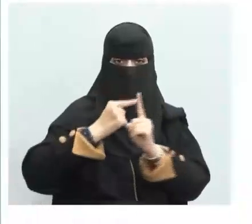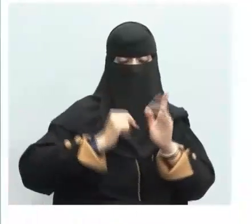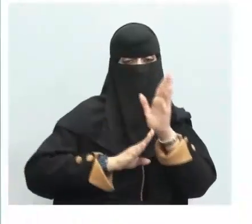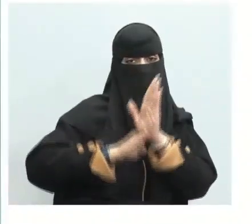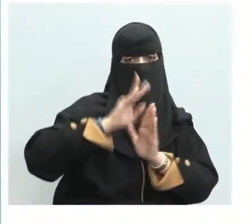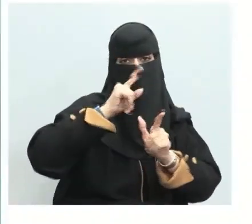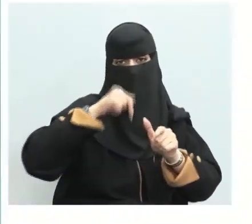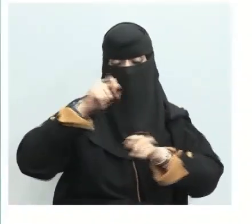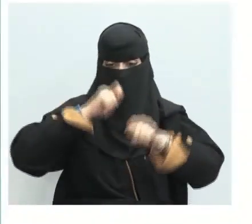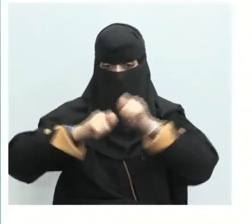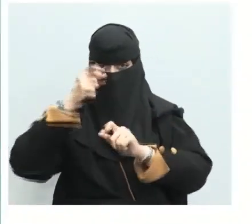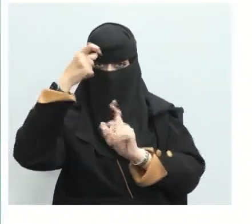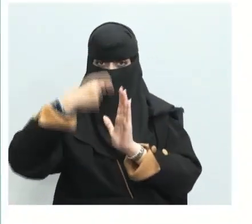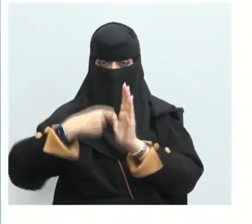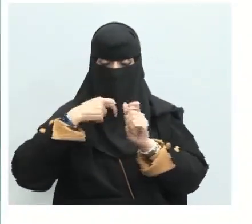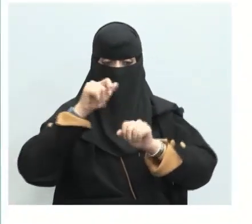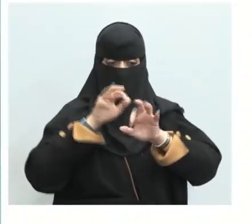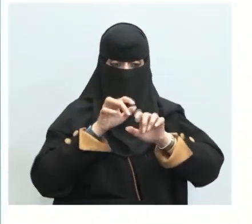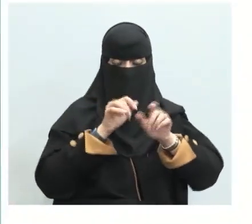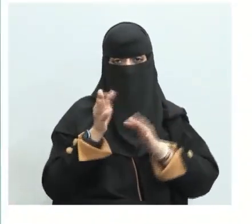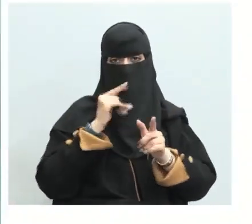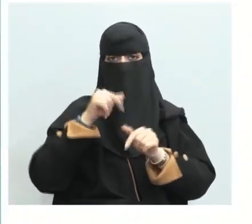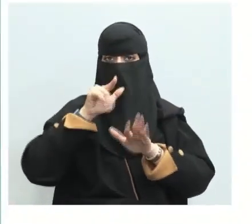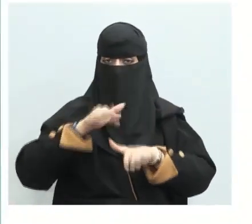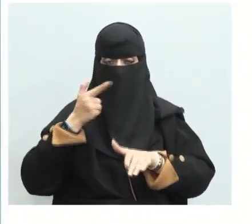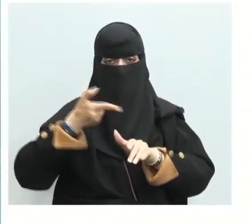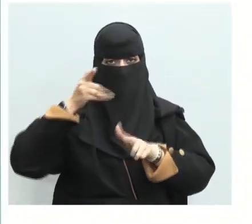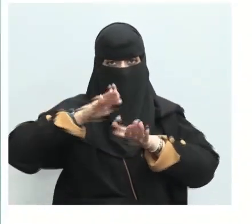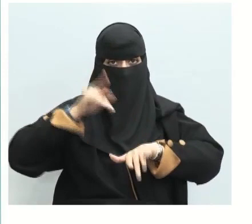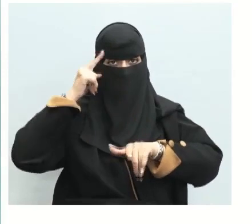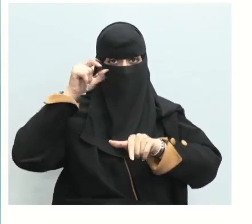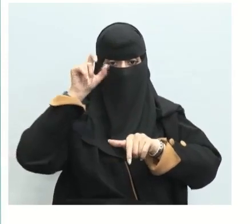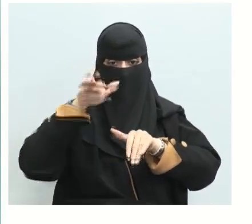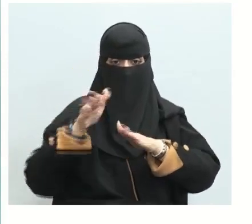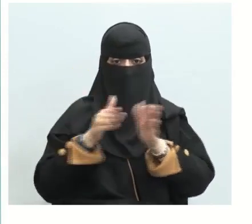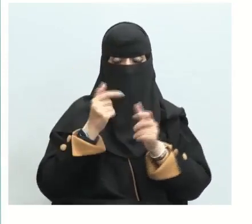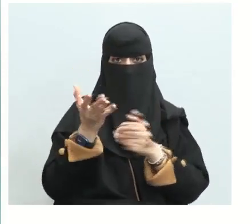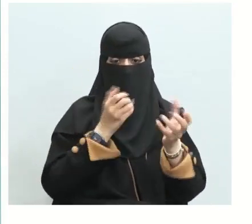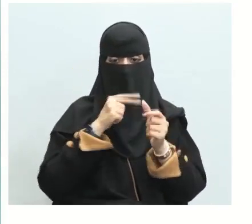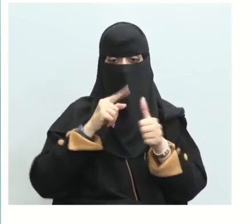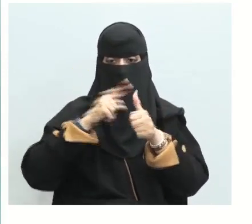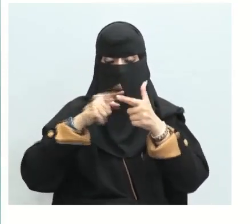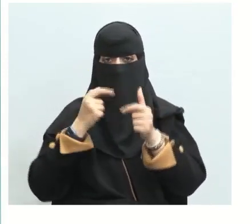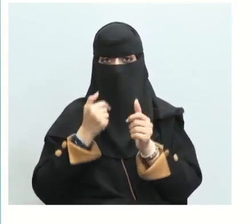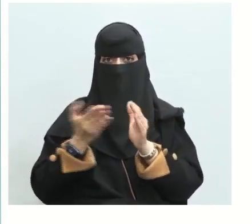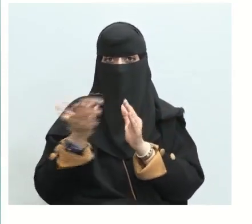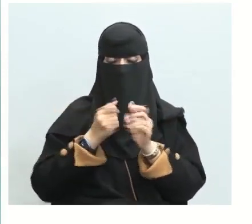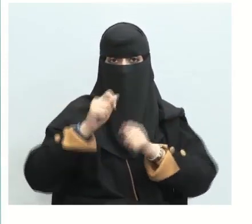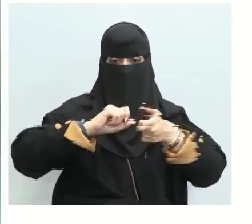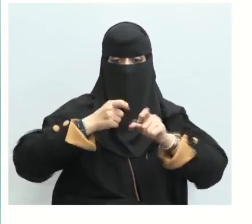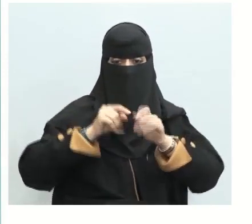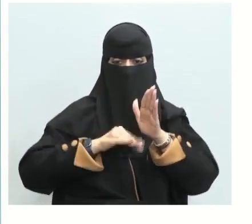المستخدم. أيضاً تعرفنا على مزايا الموقع الإلكتروني المستجيب، مثل تحسين